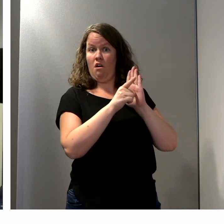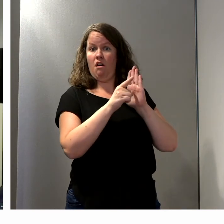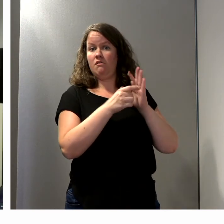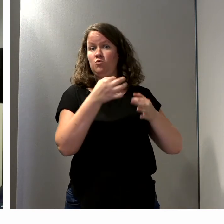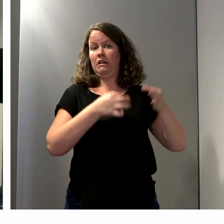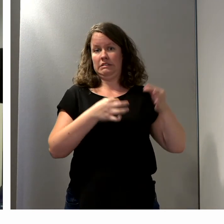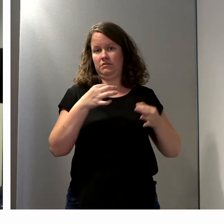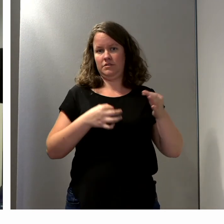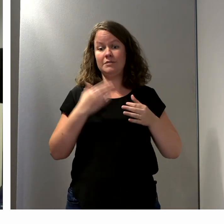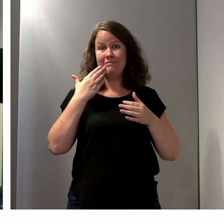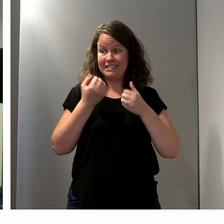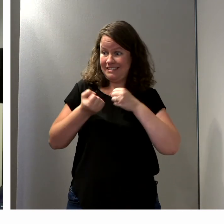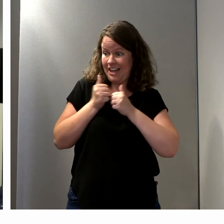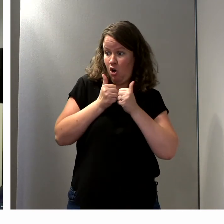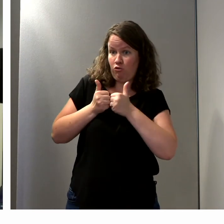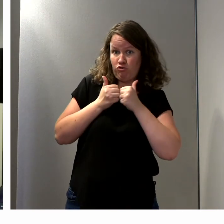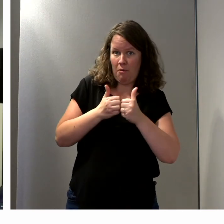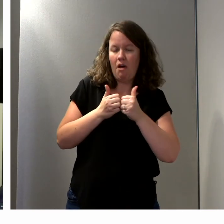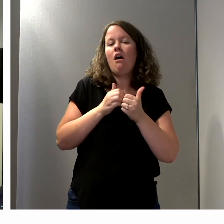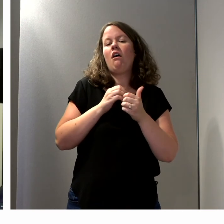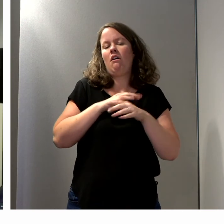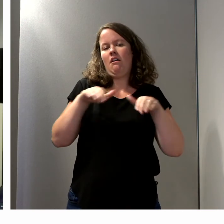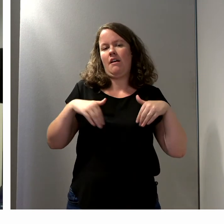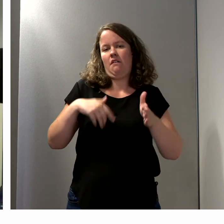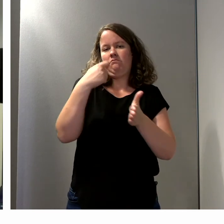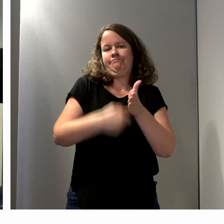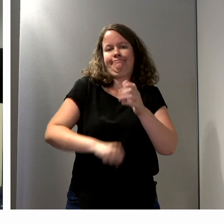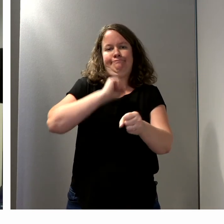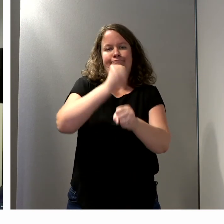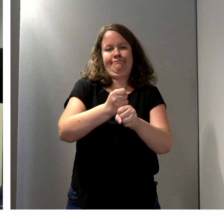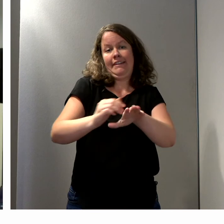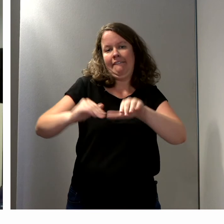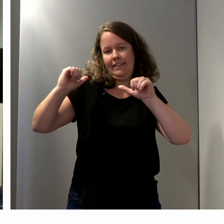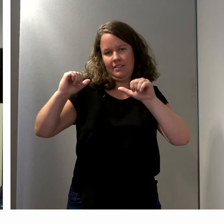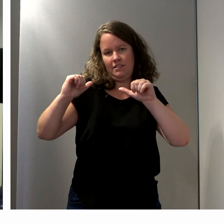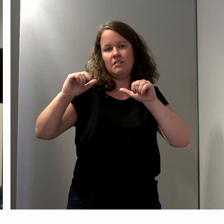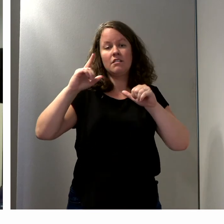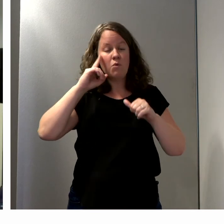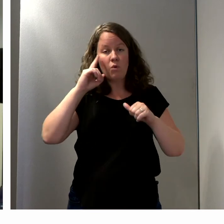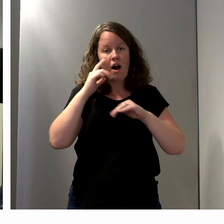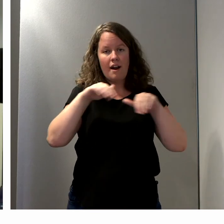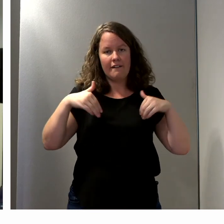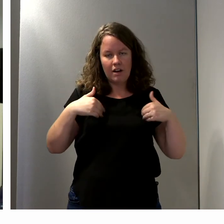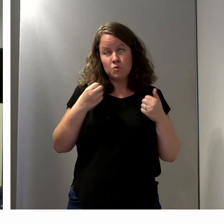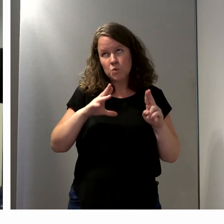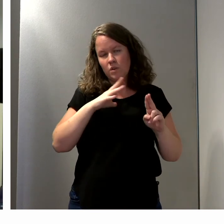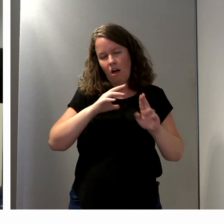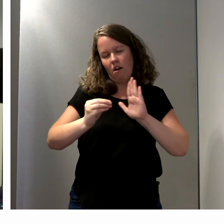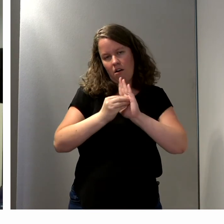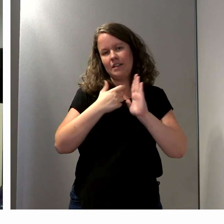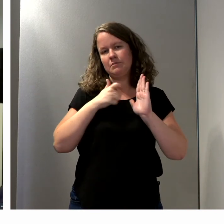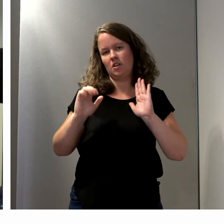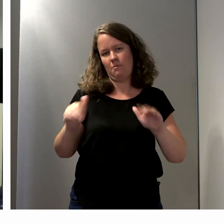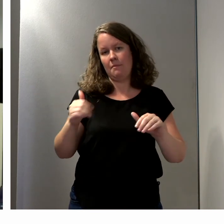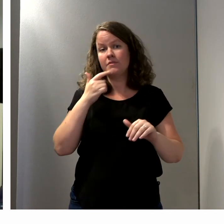la sanction d'un produit parce qu'il ne respecte pas les principes d'accessibilité. C'est-à-dire que si on a creusé avant et si